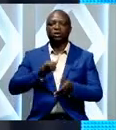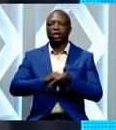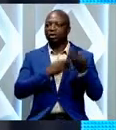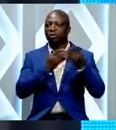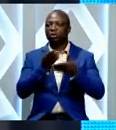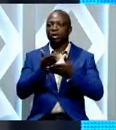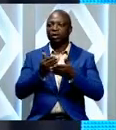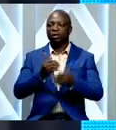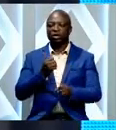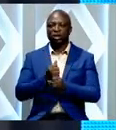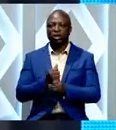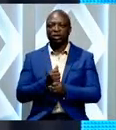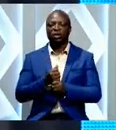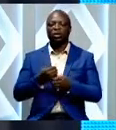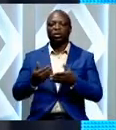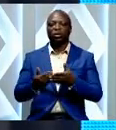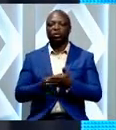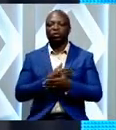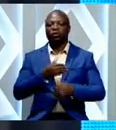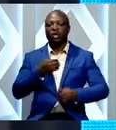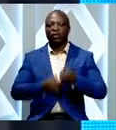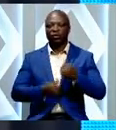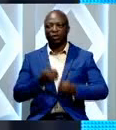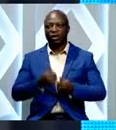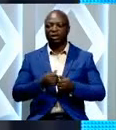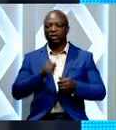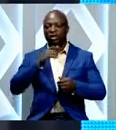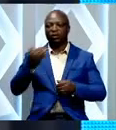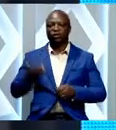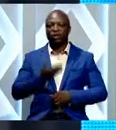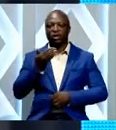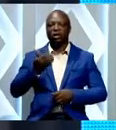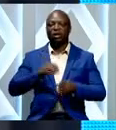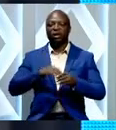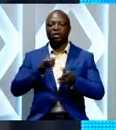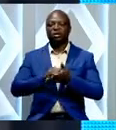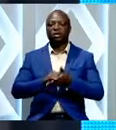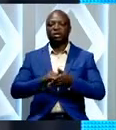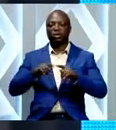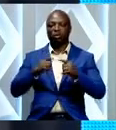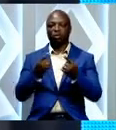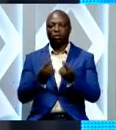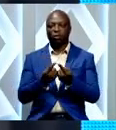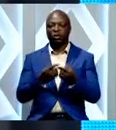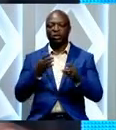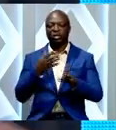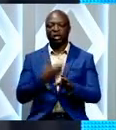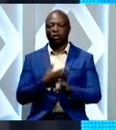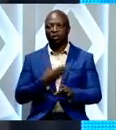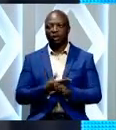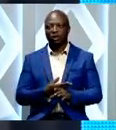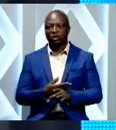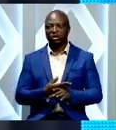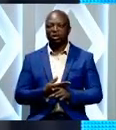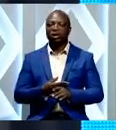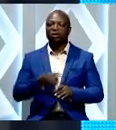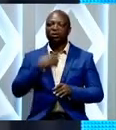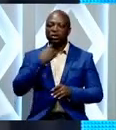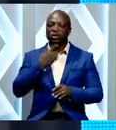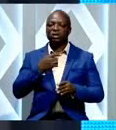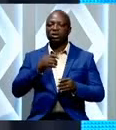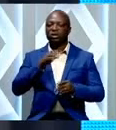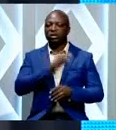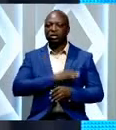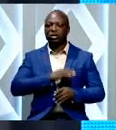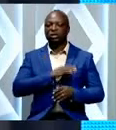années, une nouvelle contrainte s'est invitée dans cette équation déjà complexe. Vous le disiez, cher